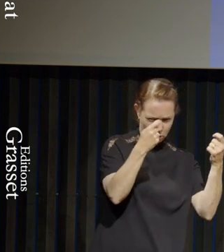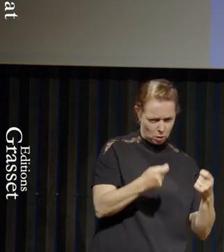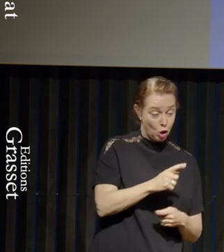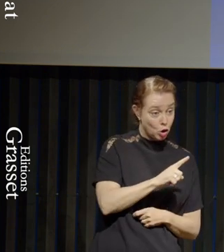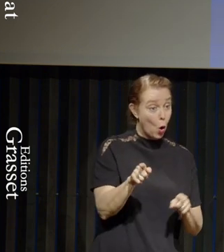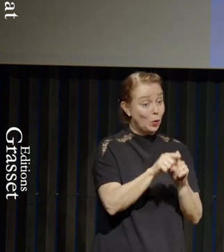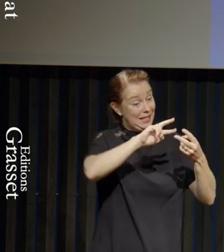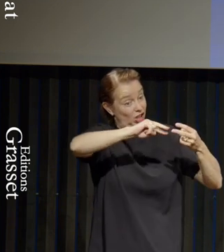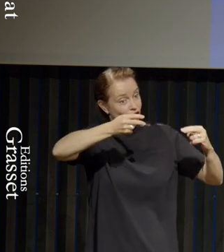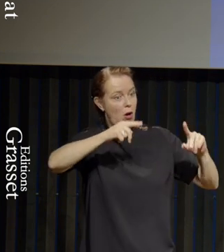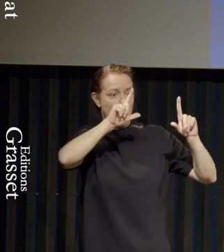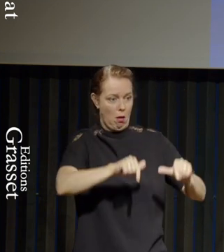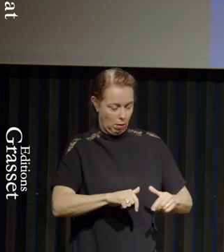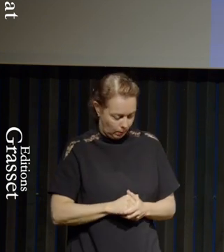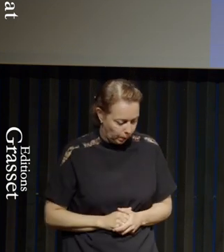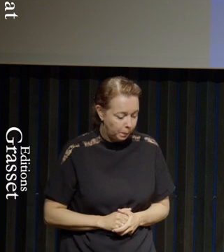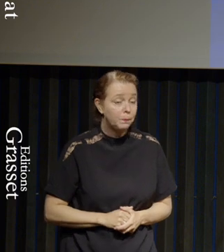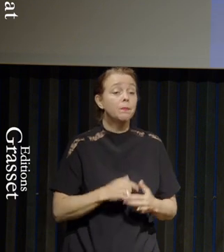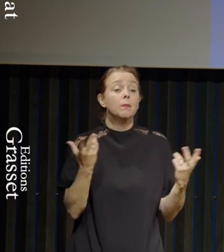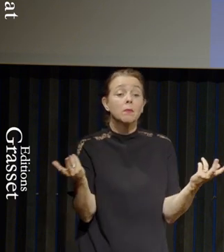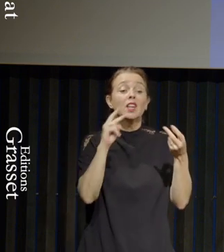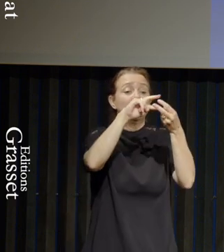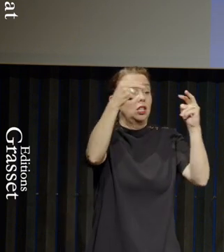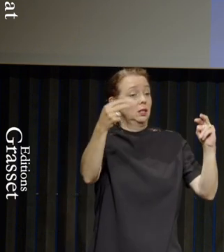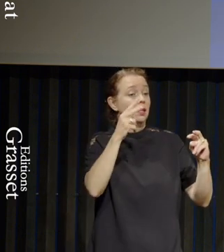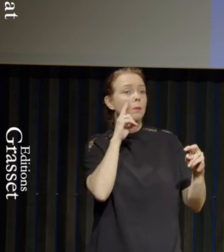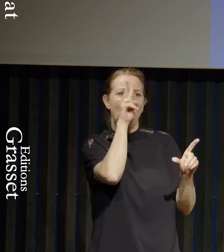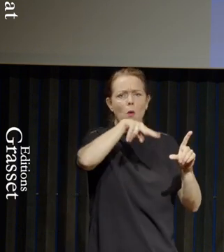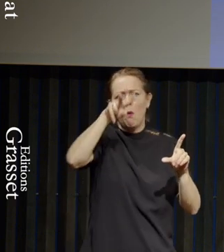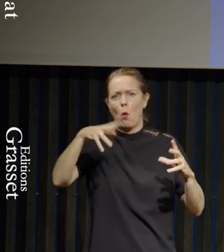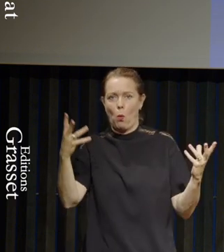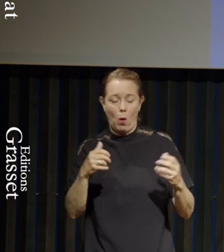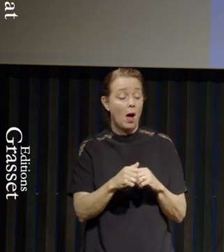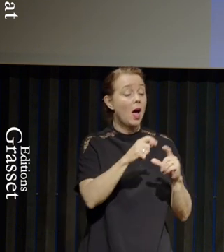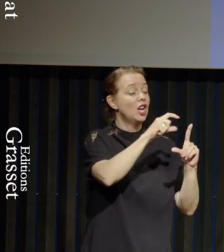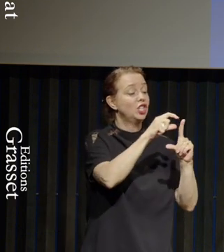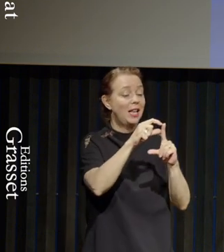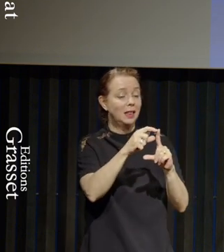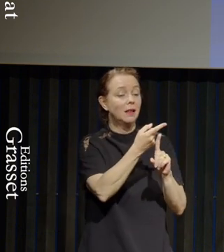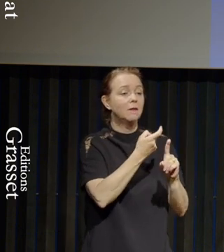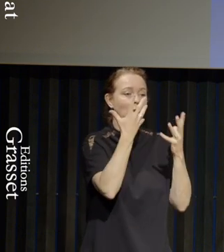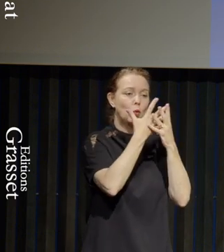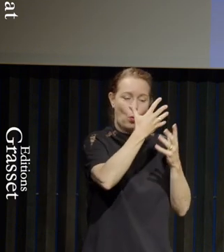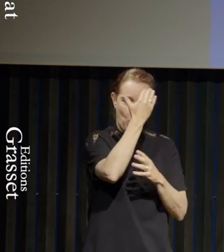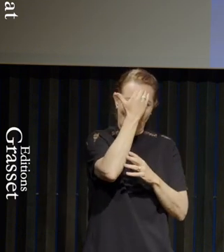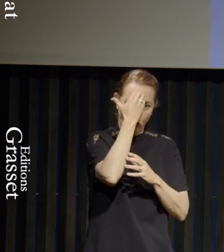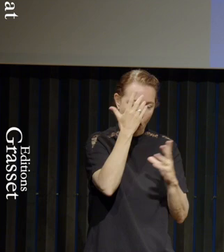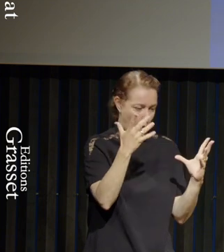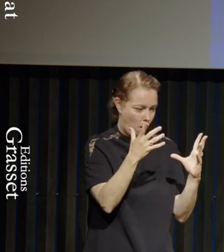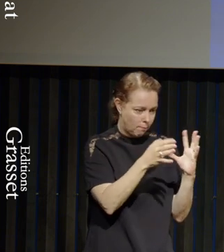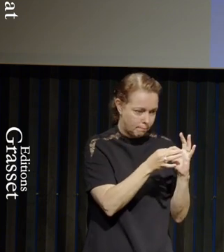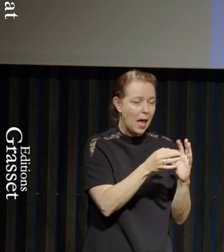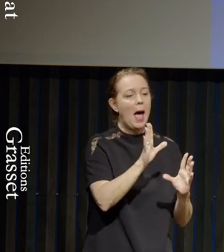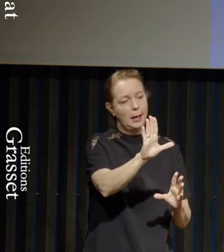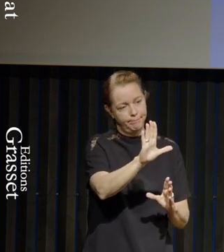même le génome. Alors, qu'est-ce qu'on peut regarder dans le génome? Ben, on peut regarder les gènes en lien avec les troubles mentaux. Alors, on l'a peut-être pas